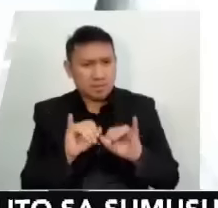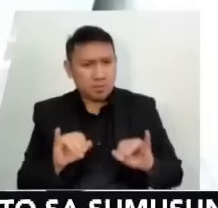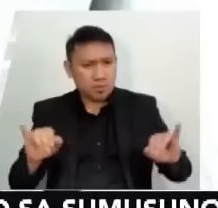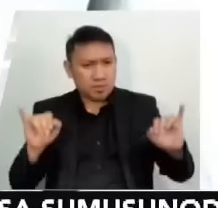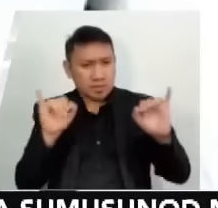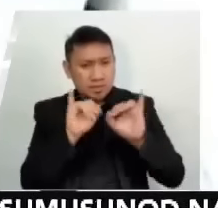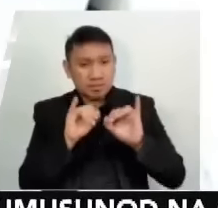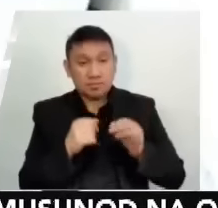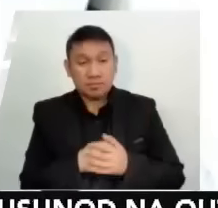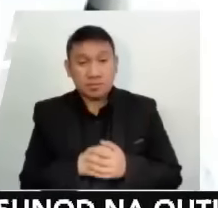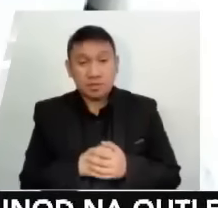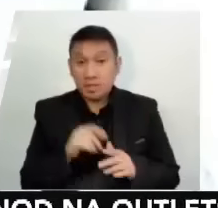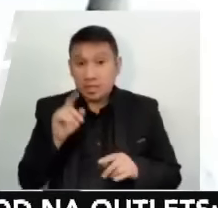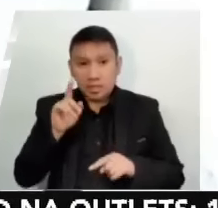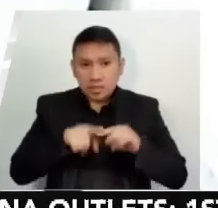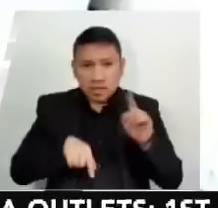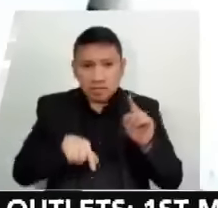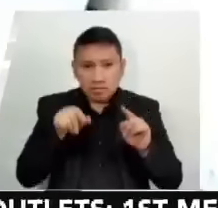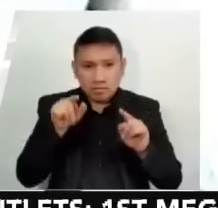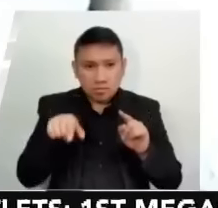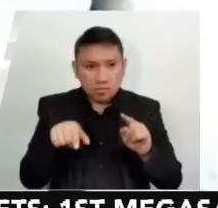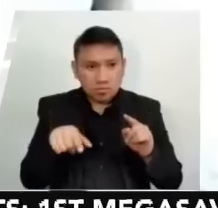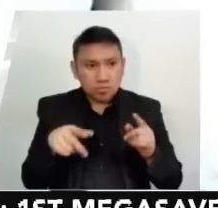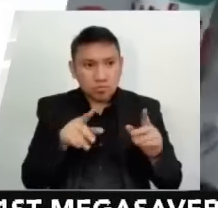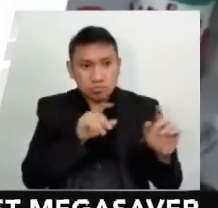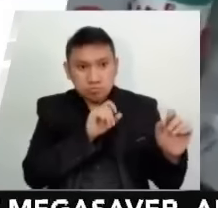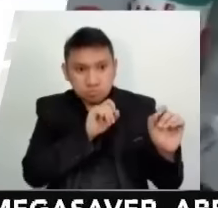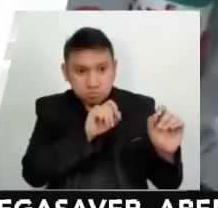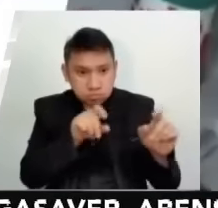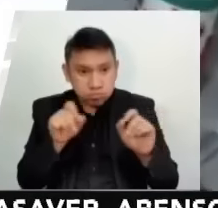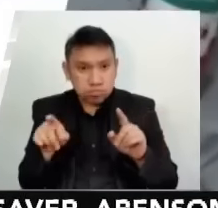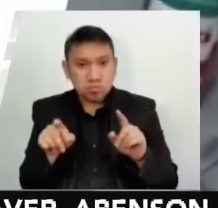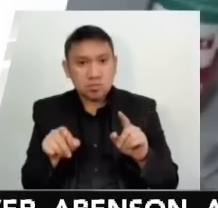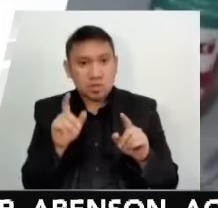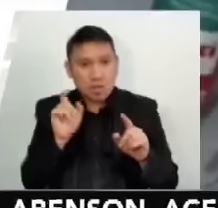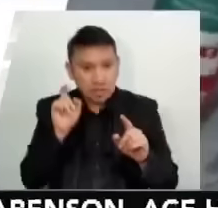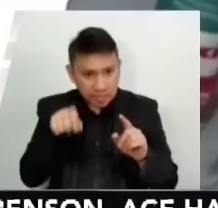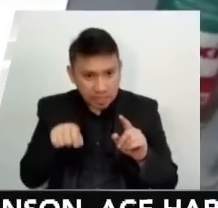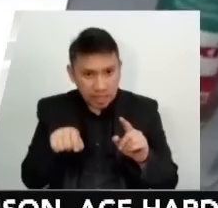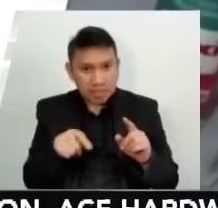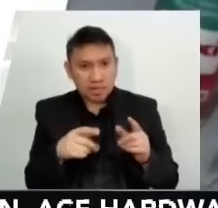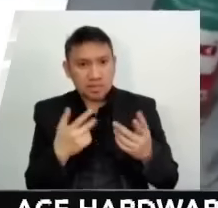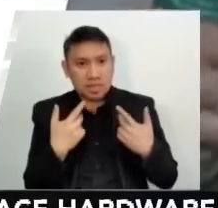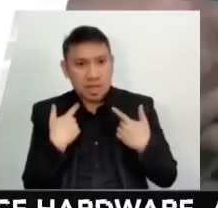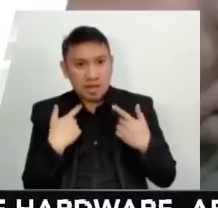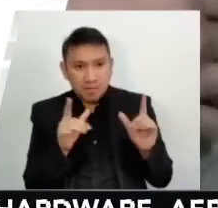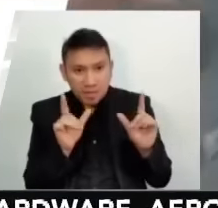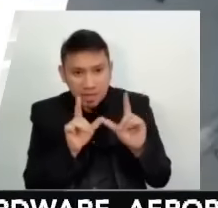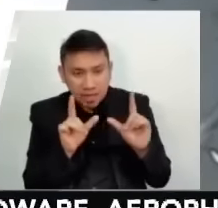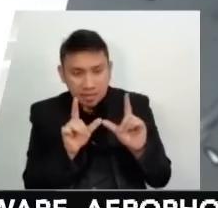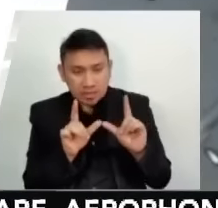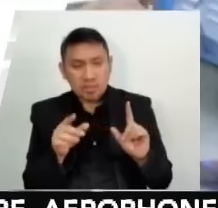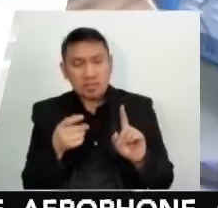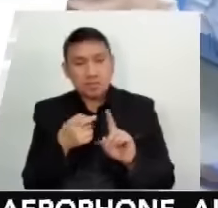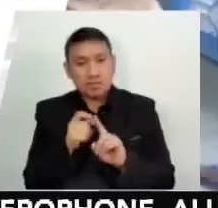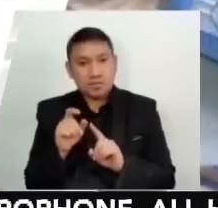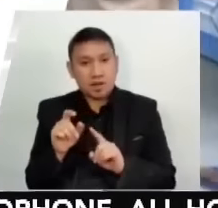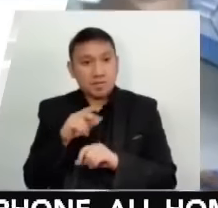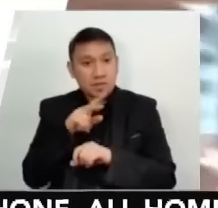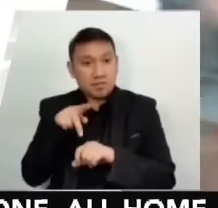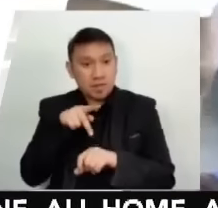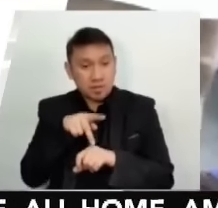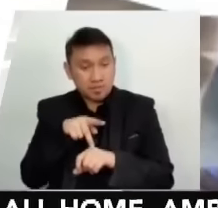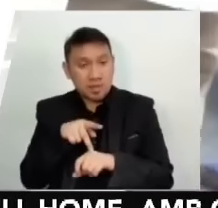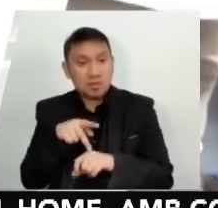electric funds at ibenta sa Merkado not unless meron siyang corresponding license sa bure of Philippine standards if it is locally